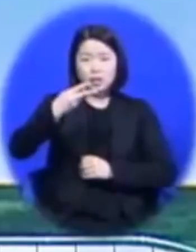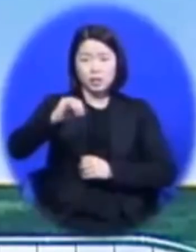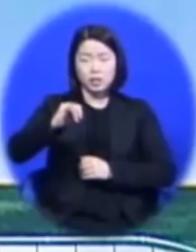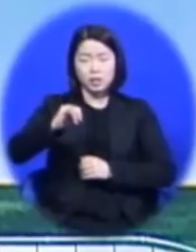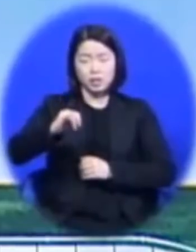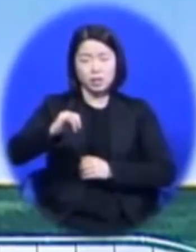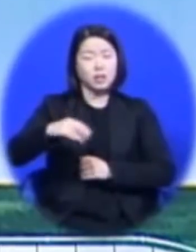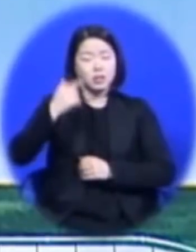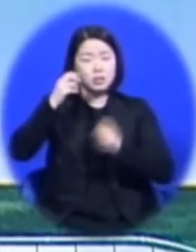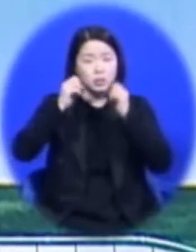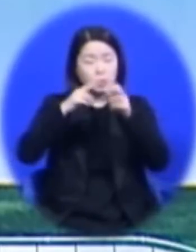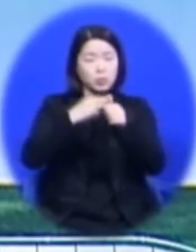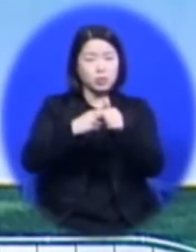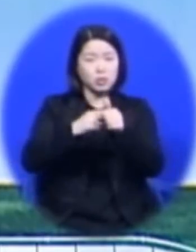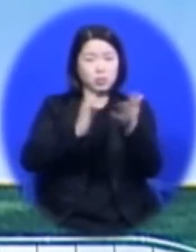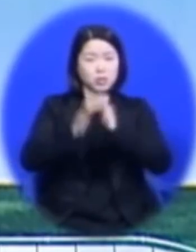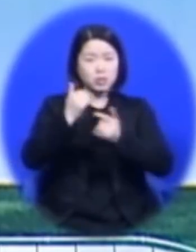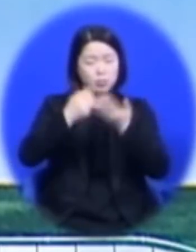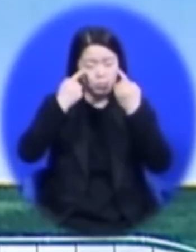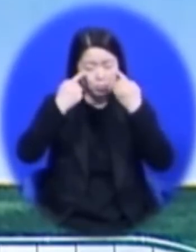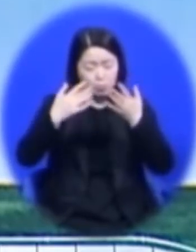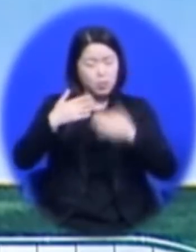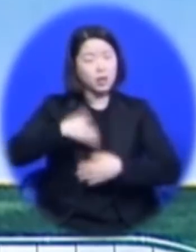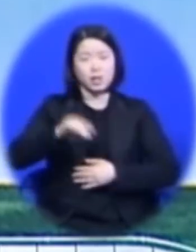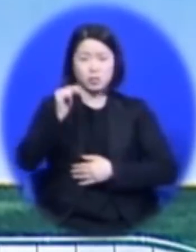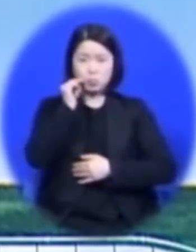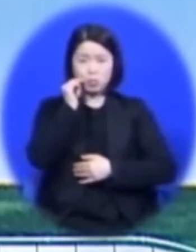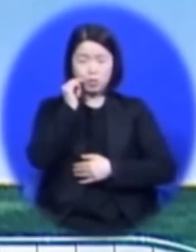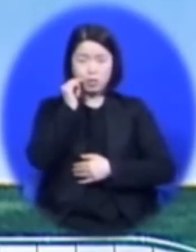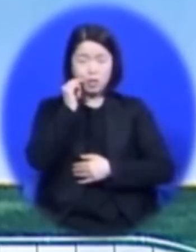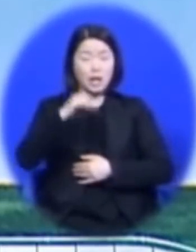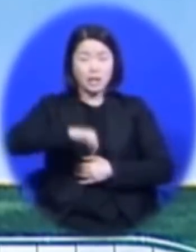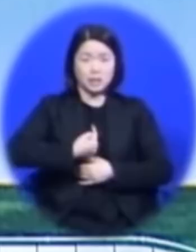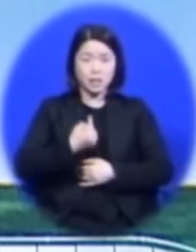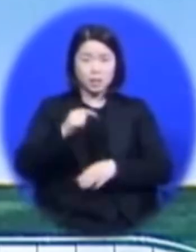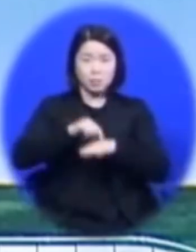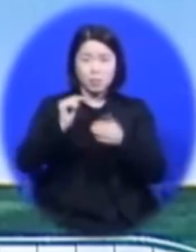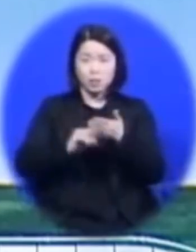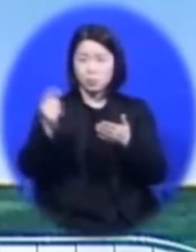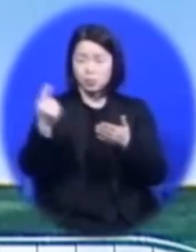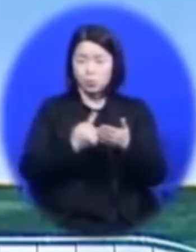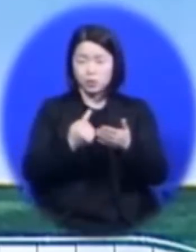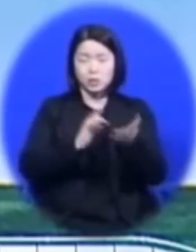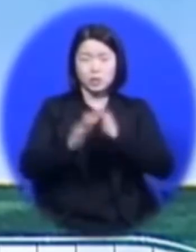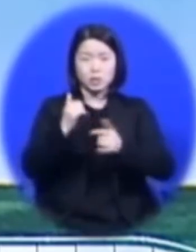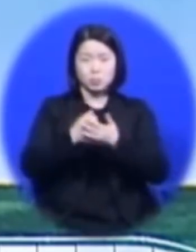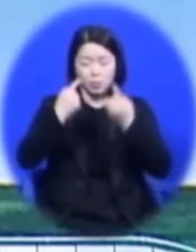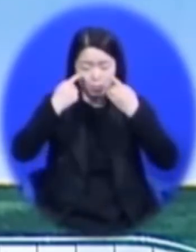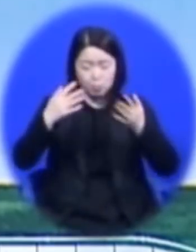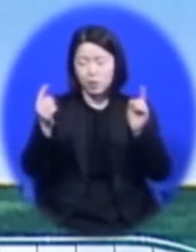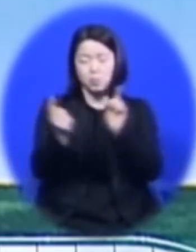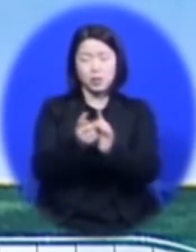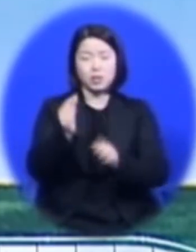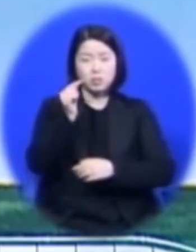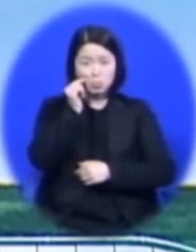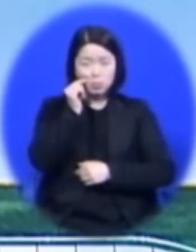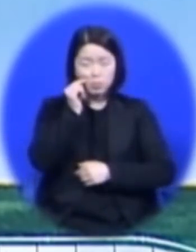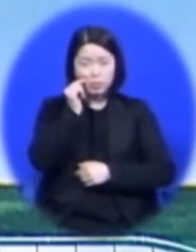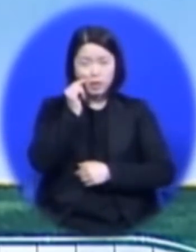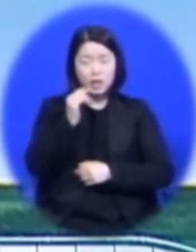예수님을 분명히 알지 못했습니다 자기 마음에 오신 예수님을 분명히 만나지 못했어요